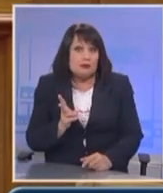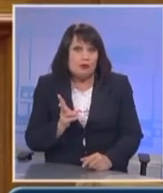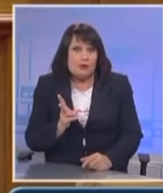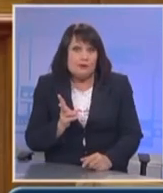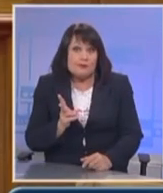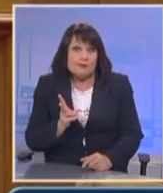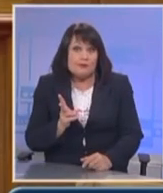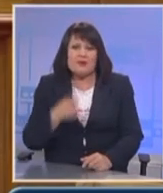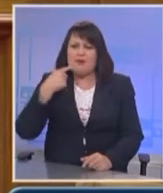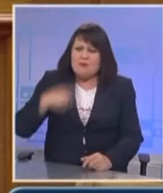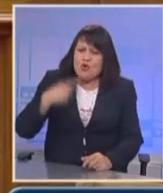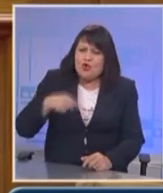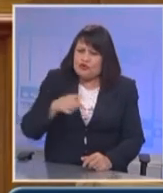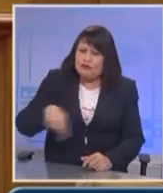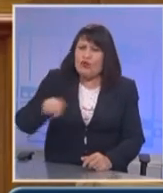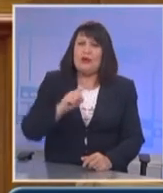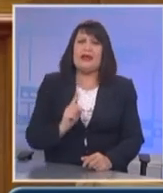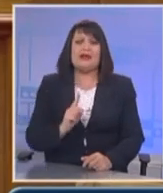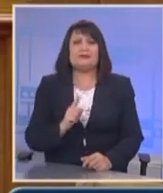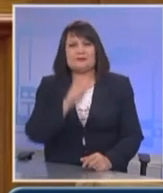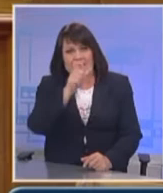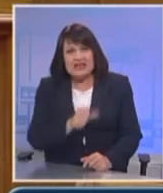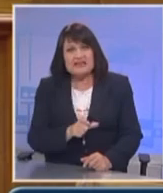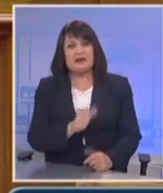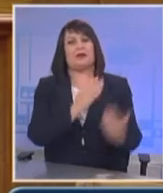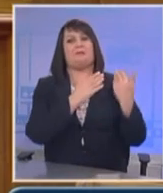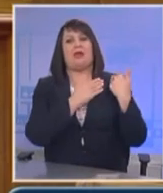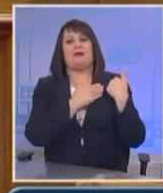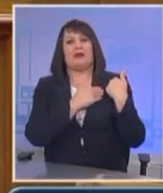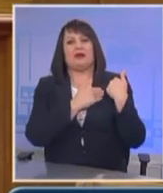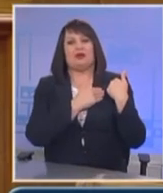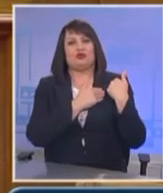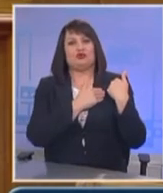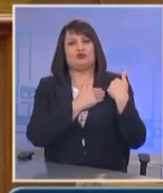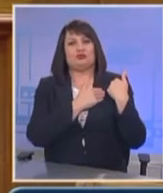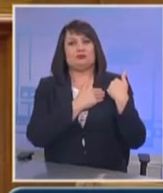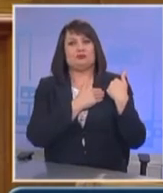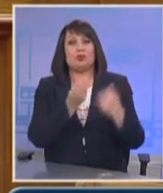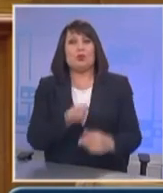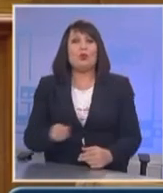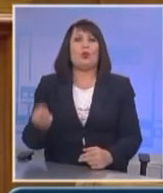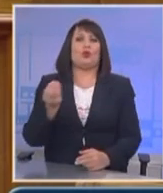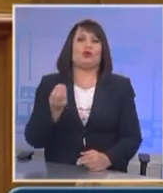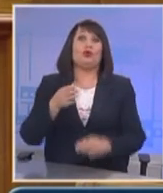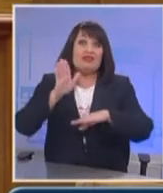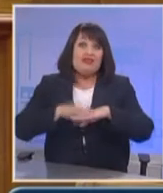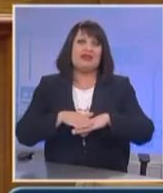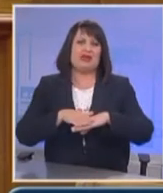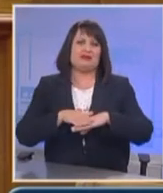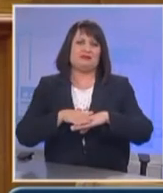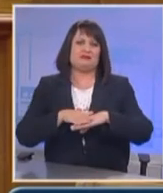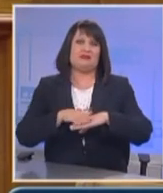τον προσέβαλες, ότι είσαι υπεύθυνος για την ακόμα μεγαλύτερη επιδείνωση